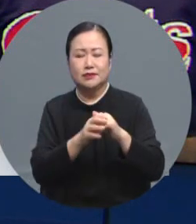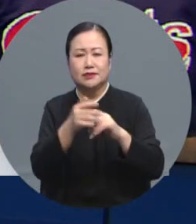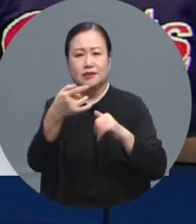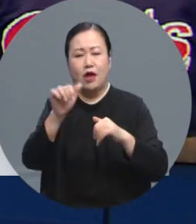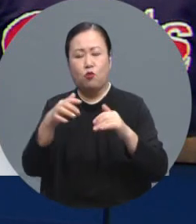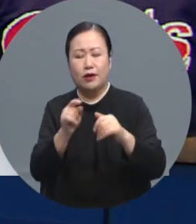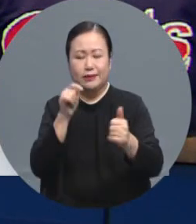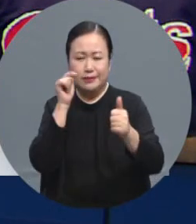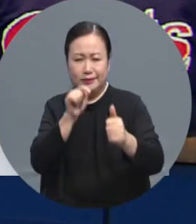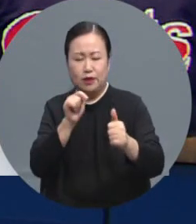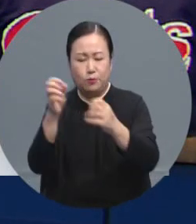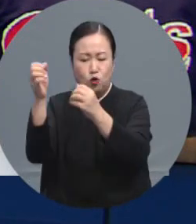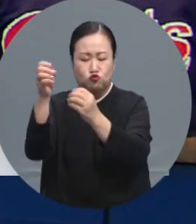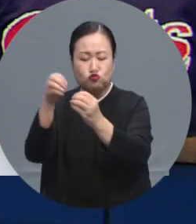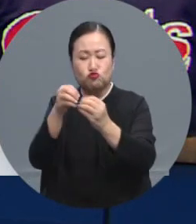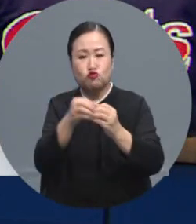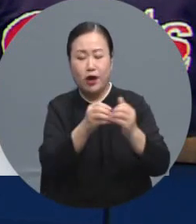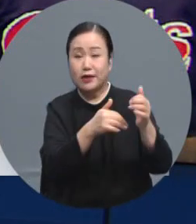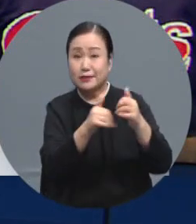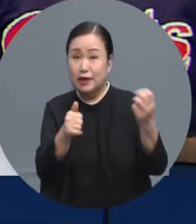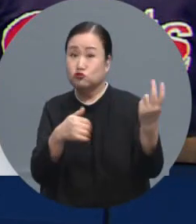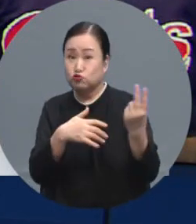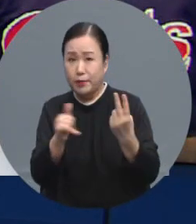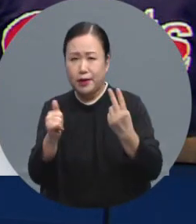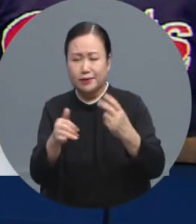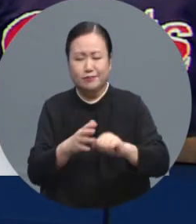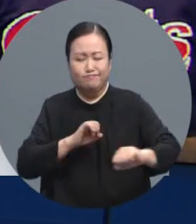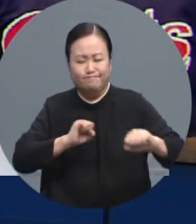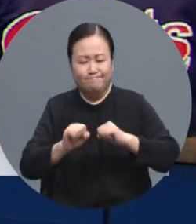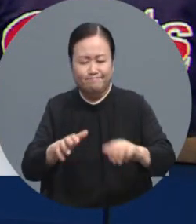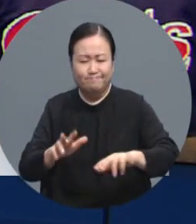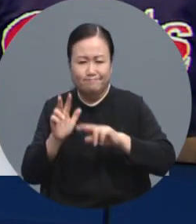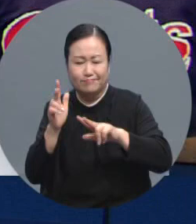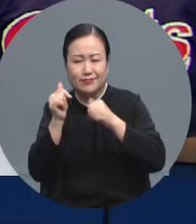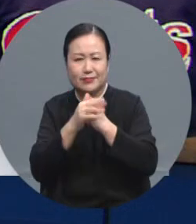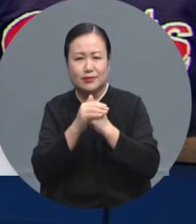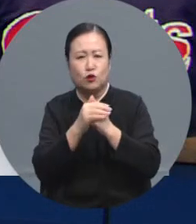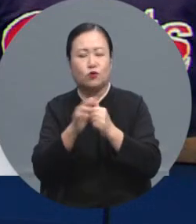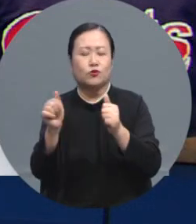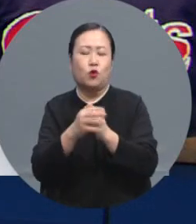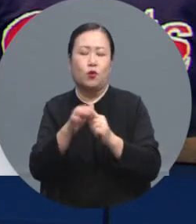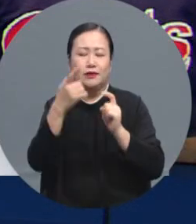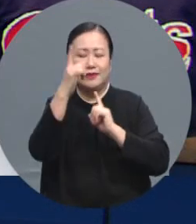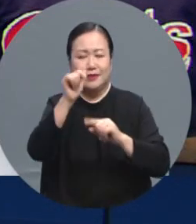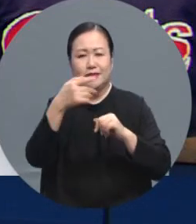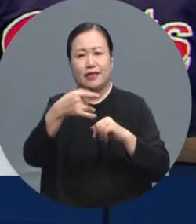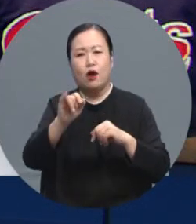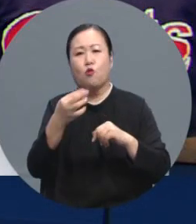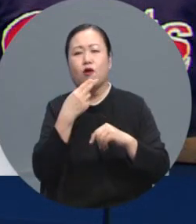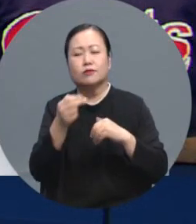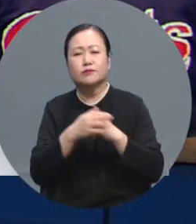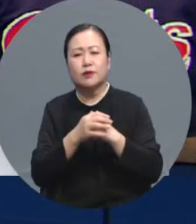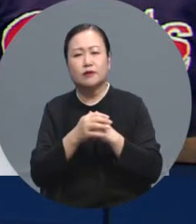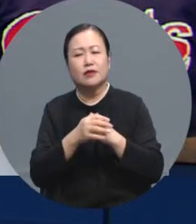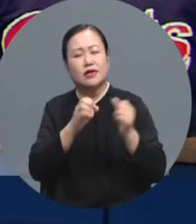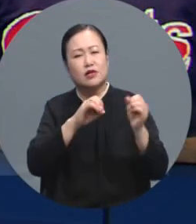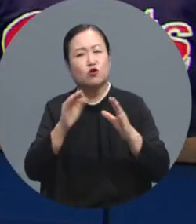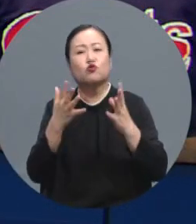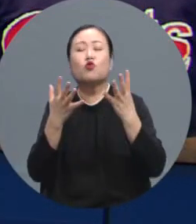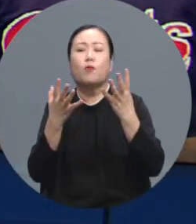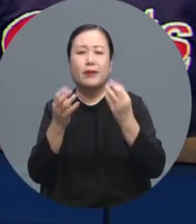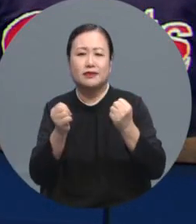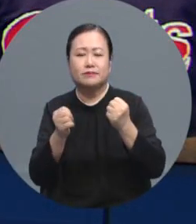직접 지목한 후계자들이 올 시즌 맹활약을 다짐하고 있는 데다 이대호의 부재로 잃는 것도 있지만 얻을 것도